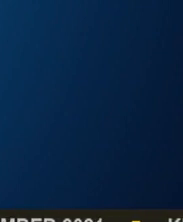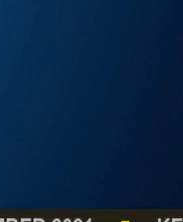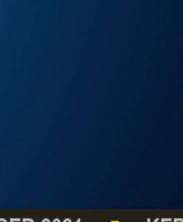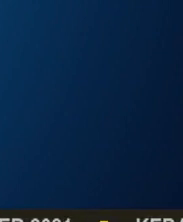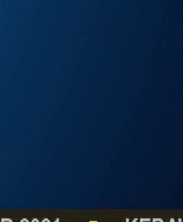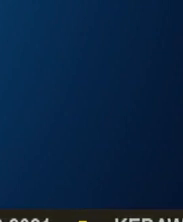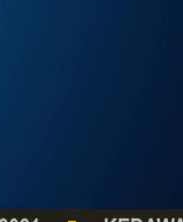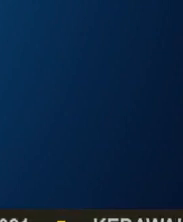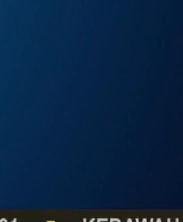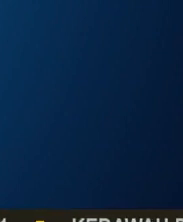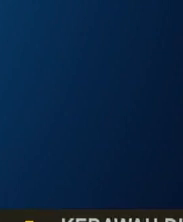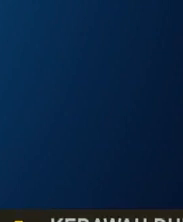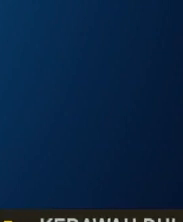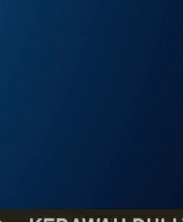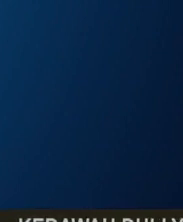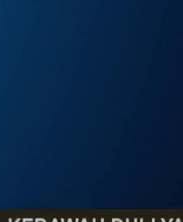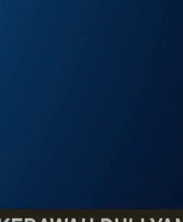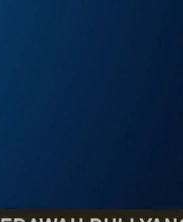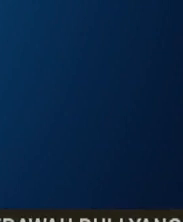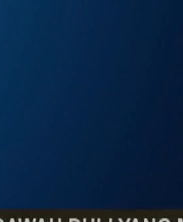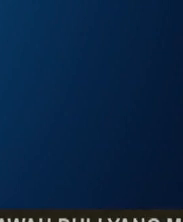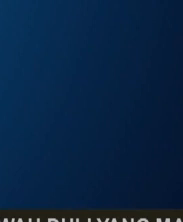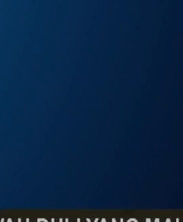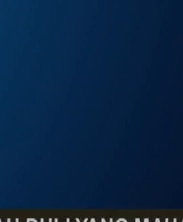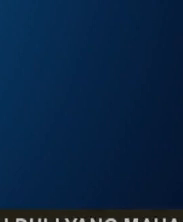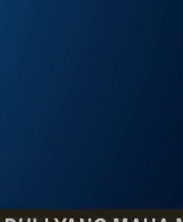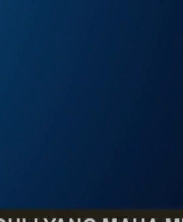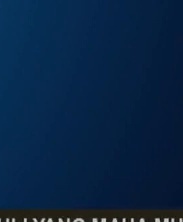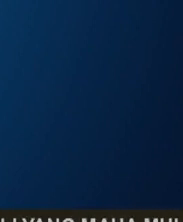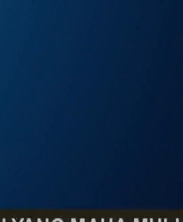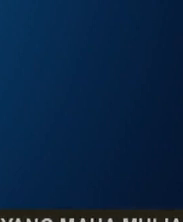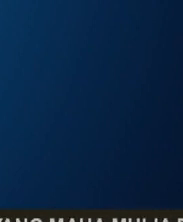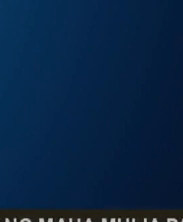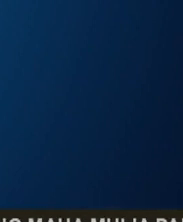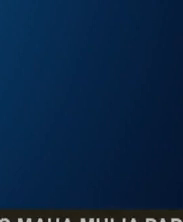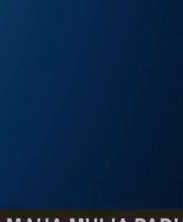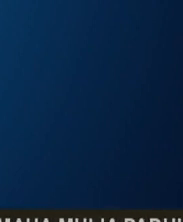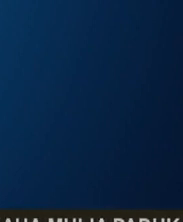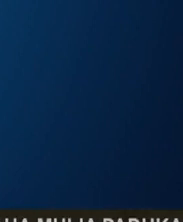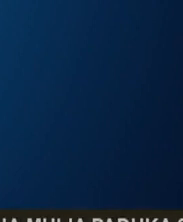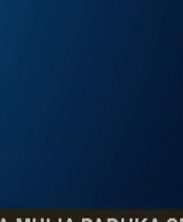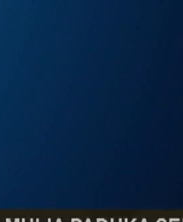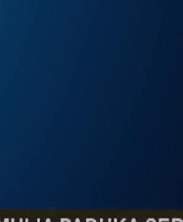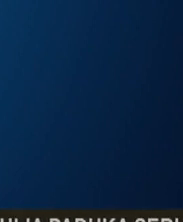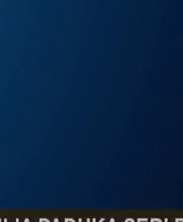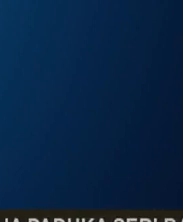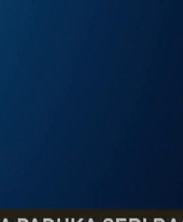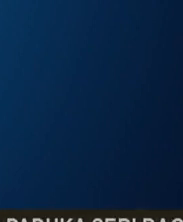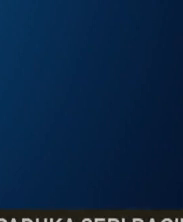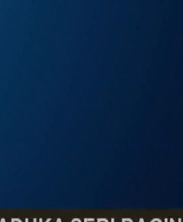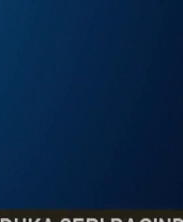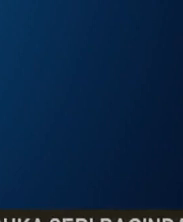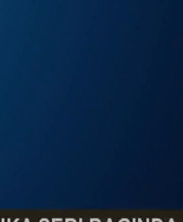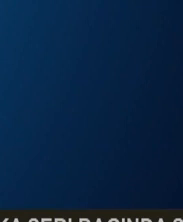sebarang acara perarakan yang tidak ada kebenaran di kawasan awam dan juga larangan terhadap sebarang perkumpulan ramai di bawah